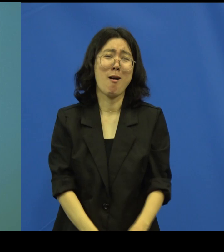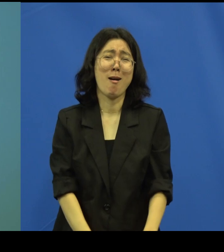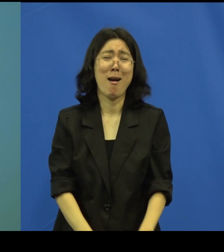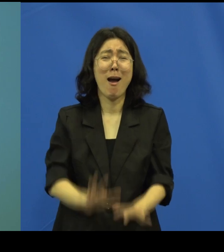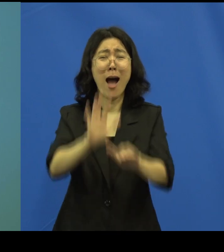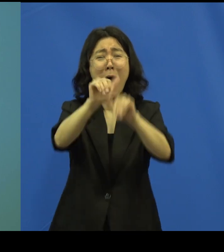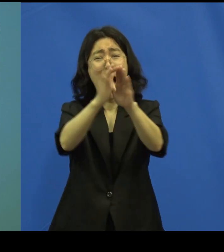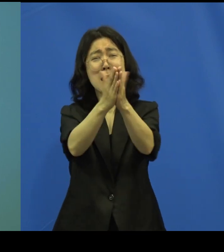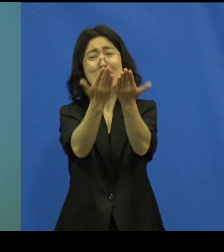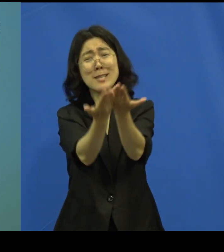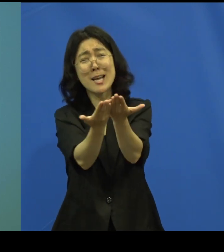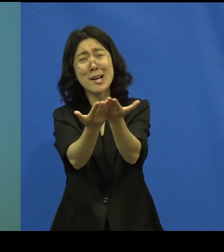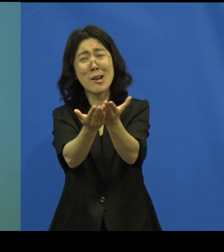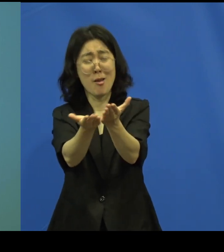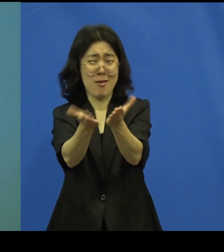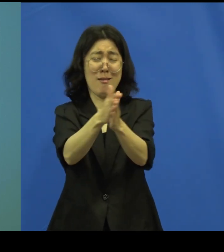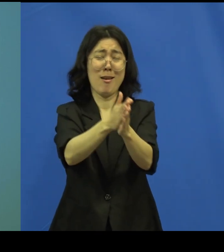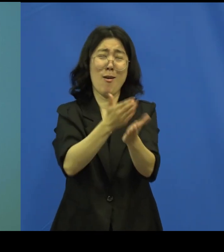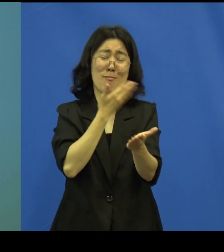이게.